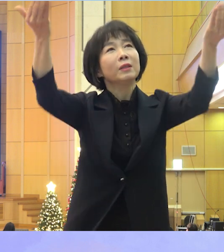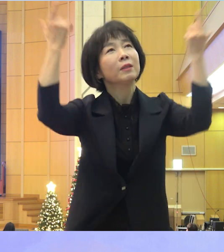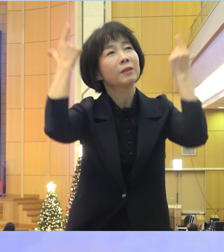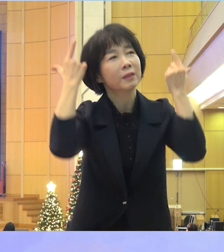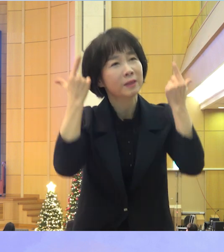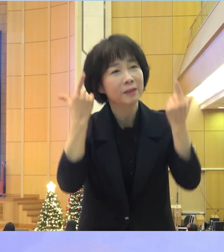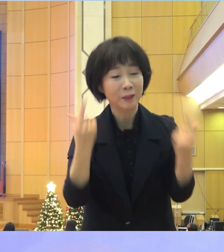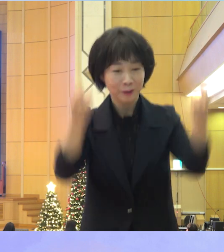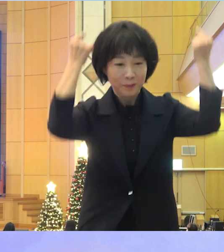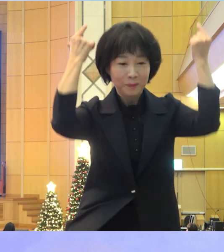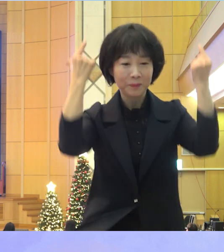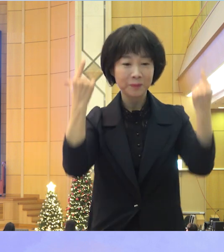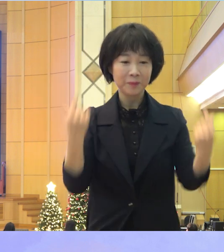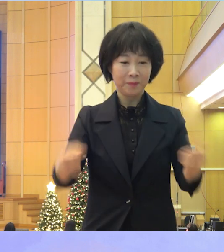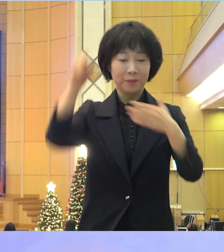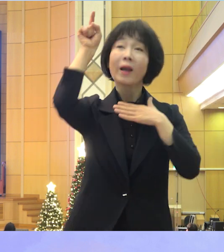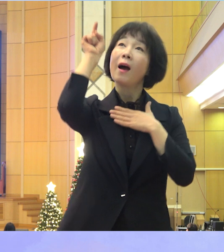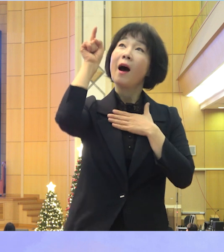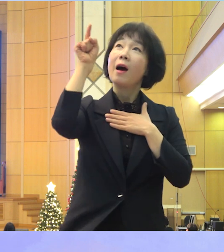찬송하는